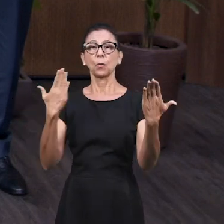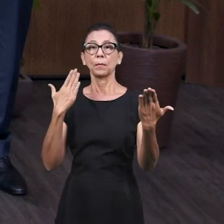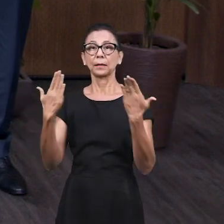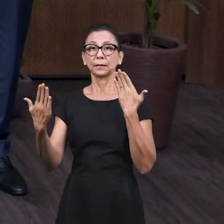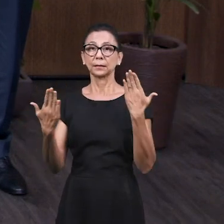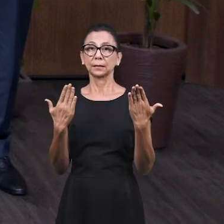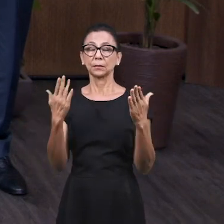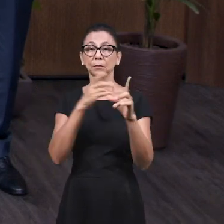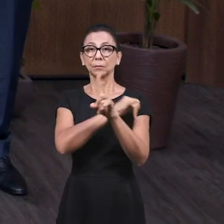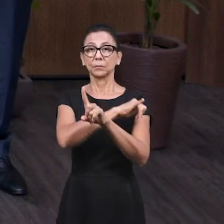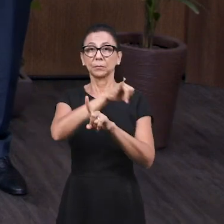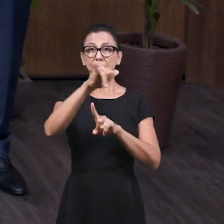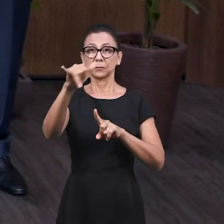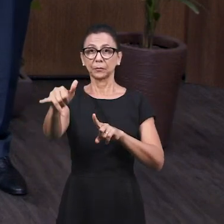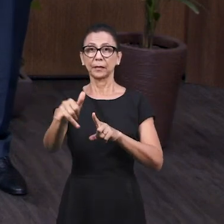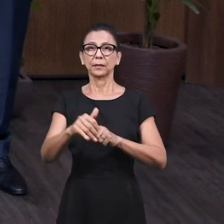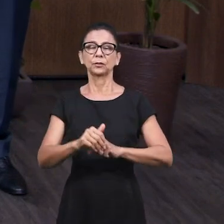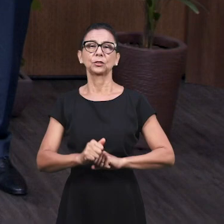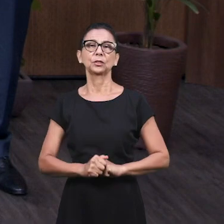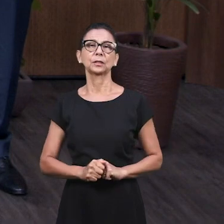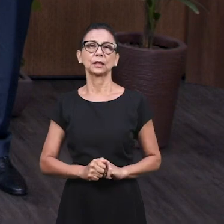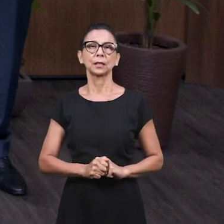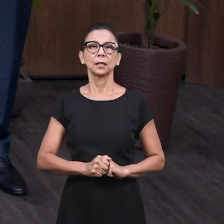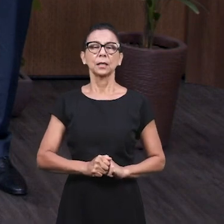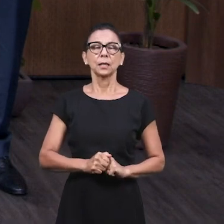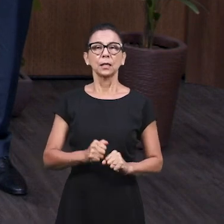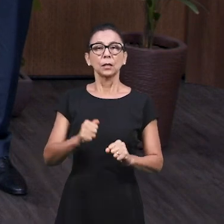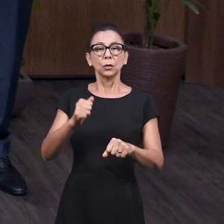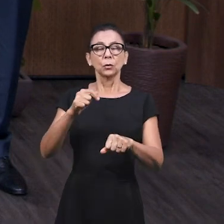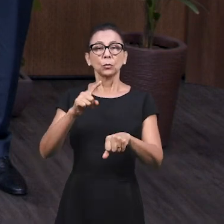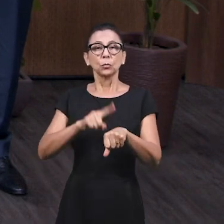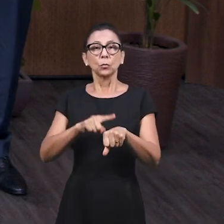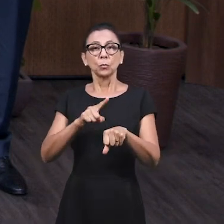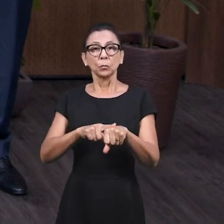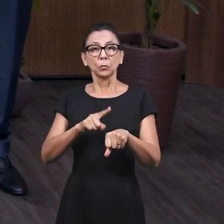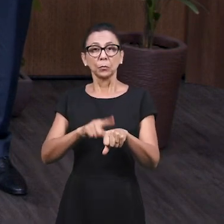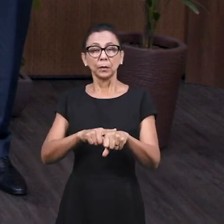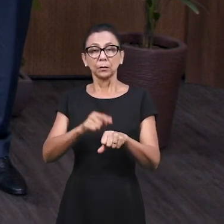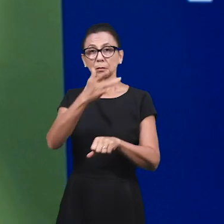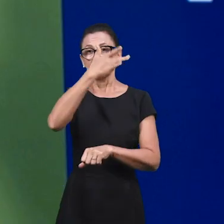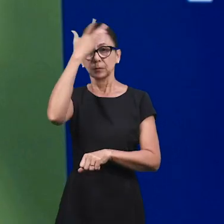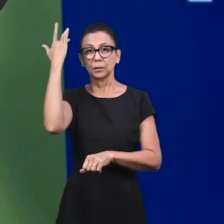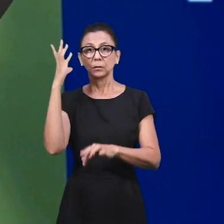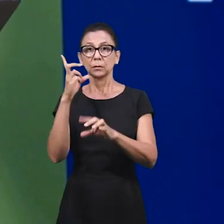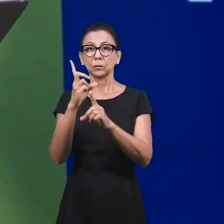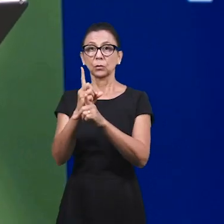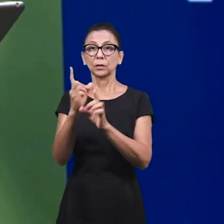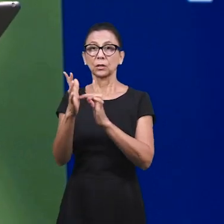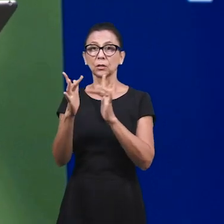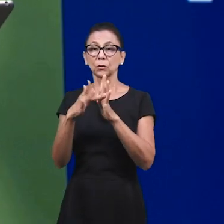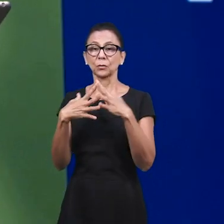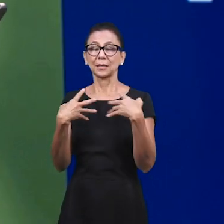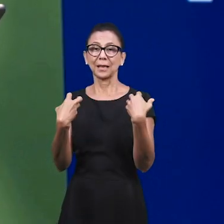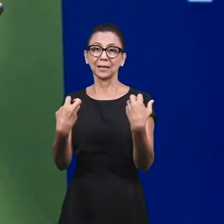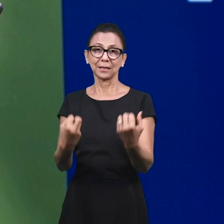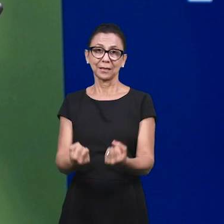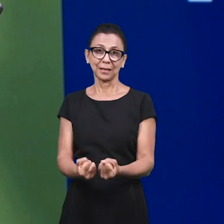lui quand il a une rencontre avec le Seigneur Jésus. Les péchés sont